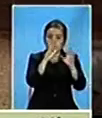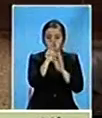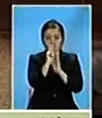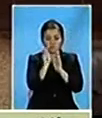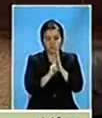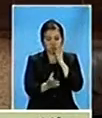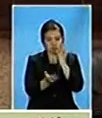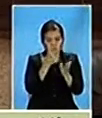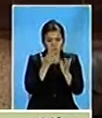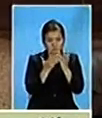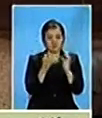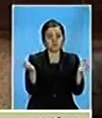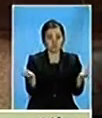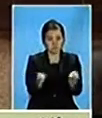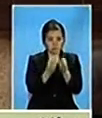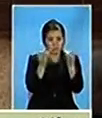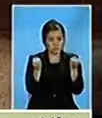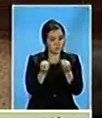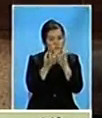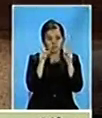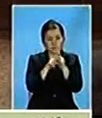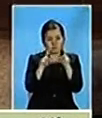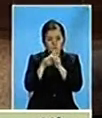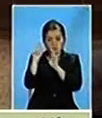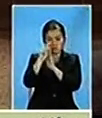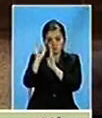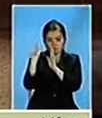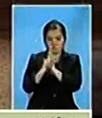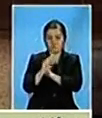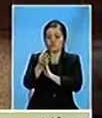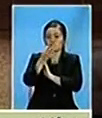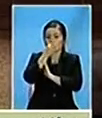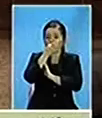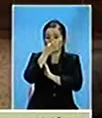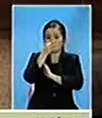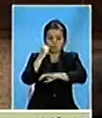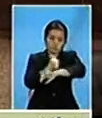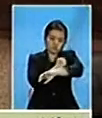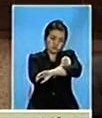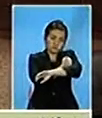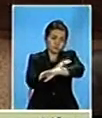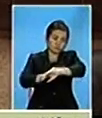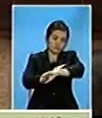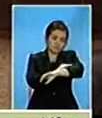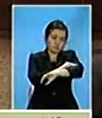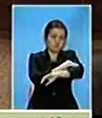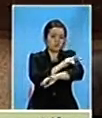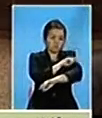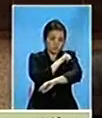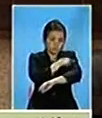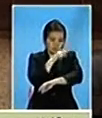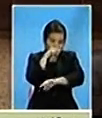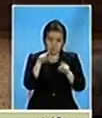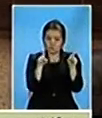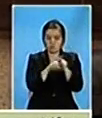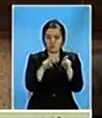ผลกระทบถึงกฎหมายว่าด้วยวิชาชีพการแพทย์แผนไทยที่กำลังพิจารณานี้จะต้องมาแก้ไ